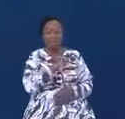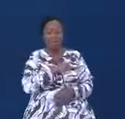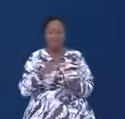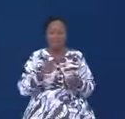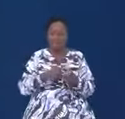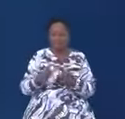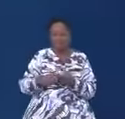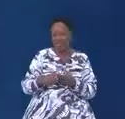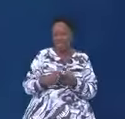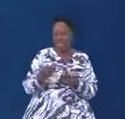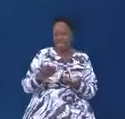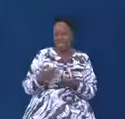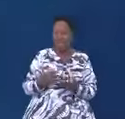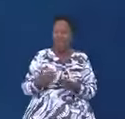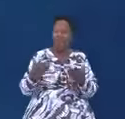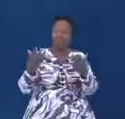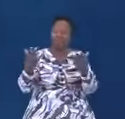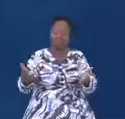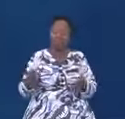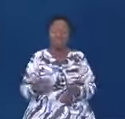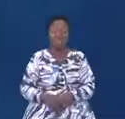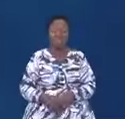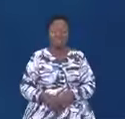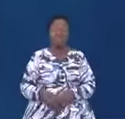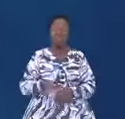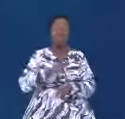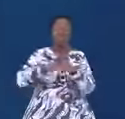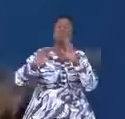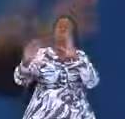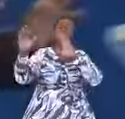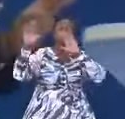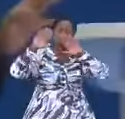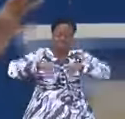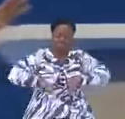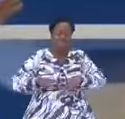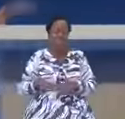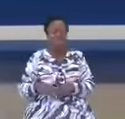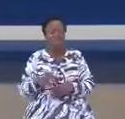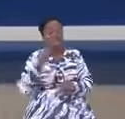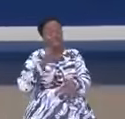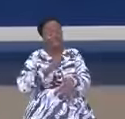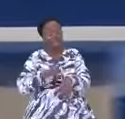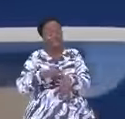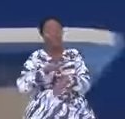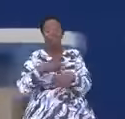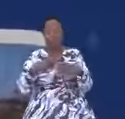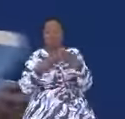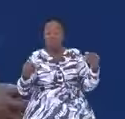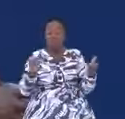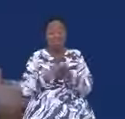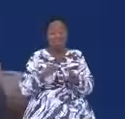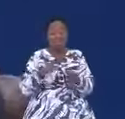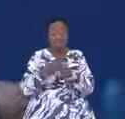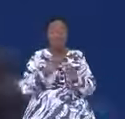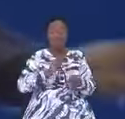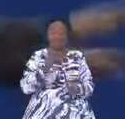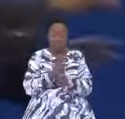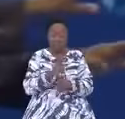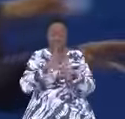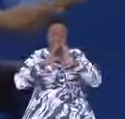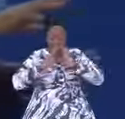va régler le problème je suis tranquille tu ne dis rien je vais continuer à faire